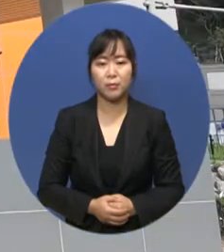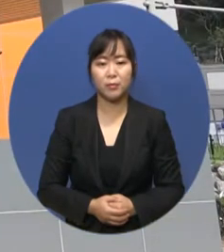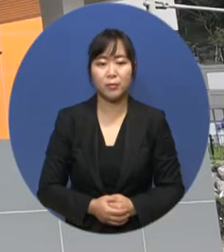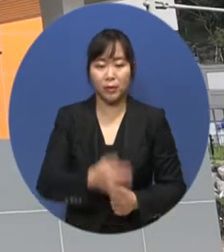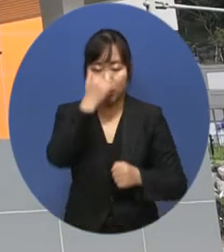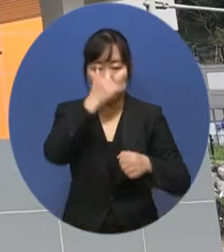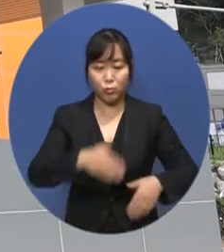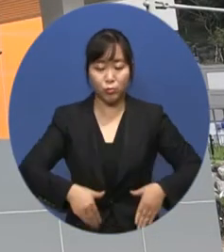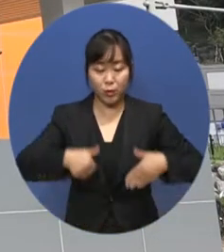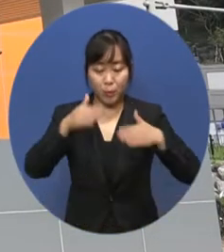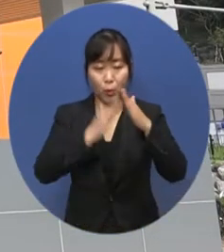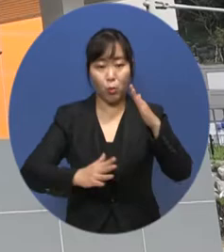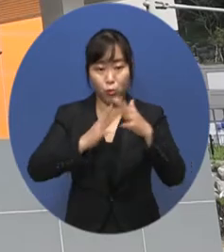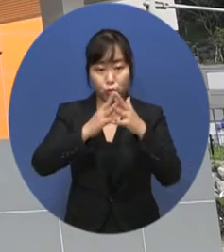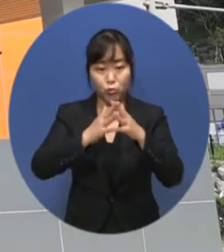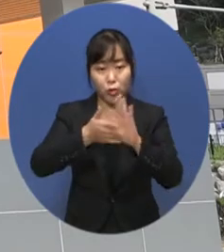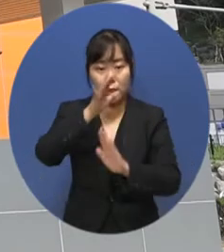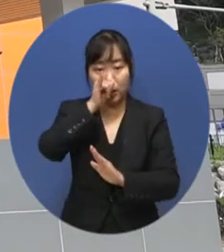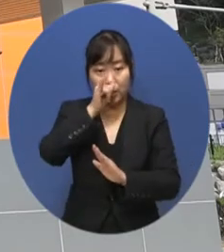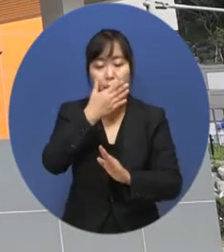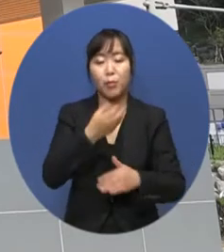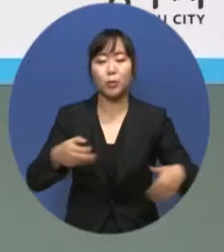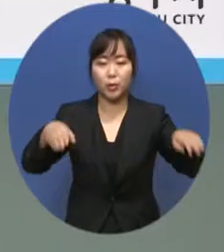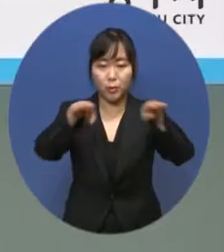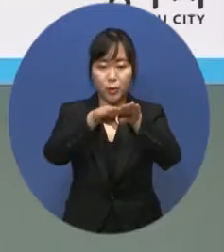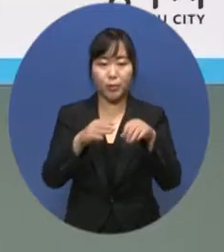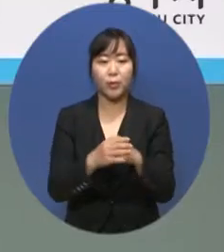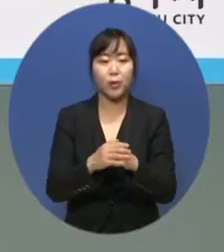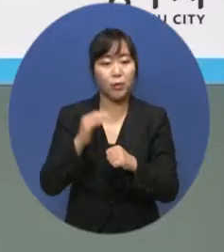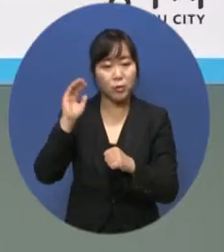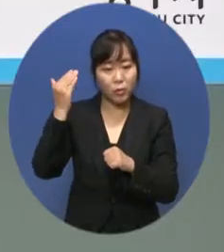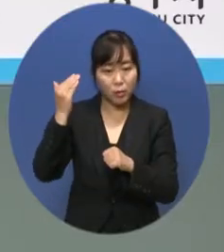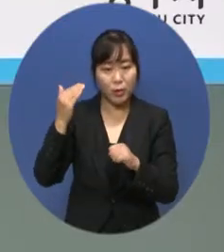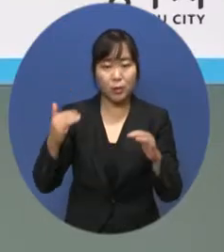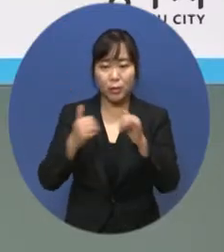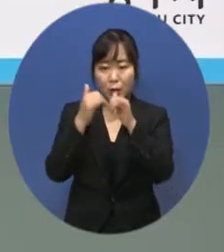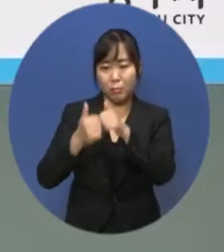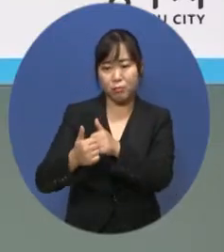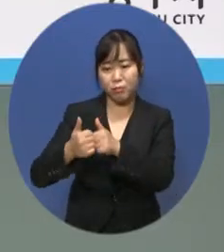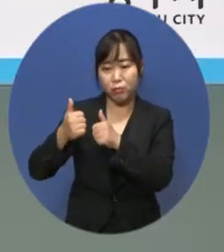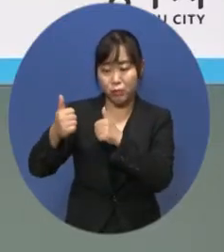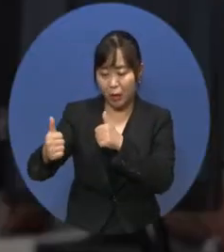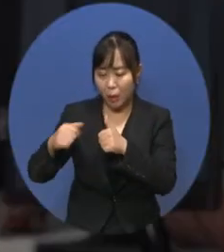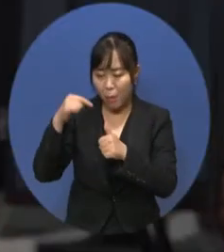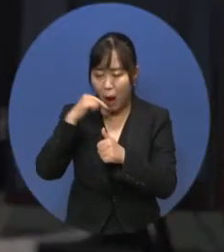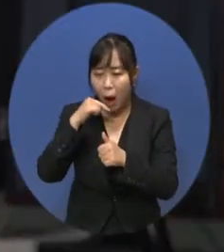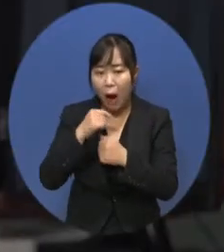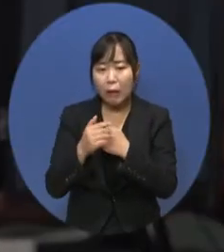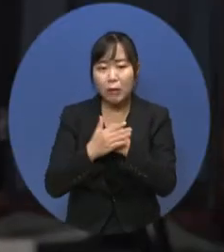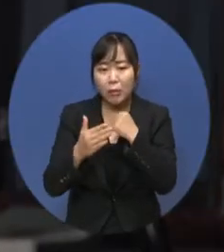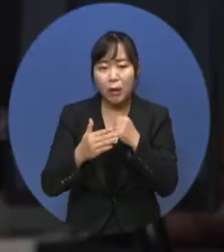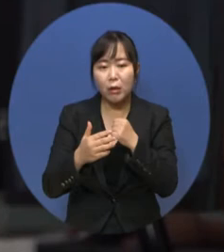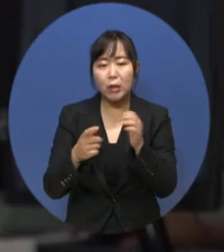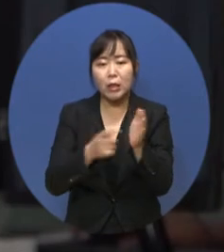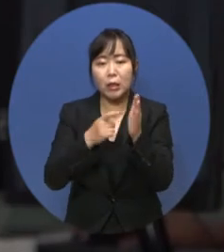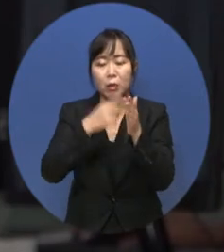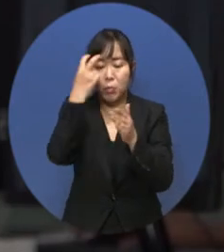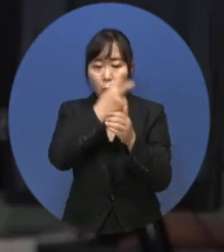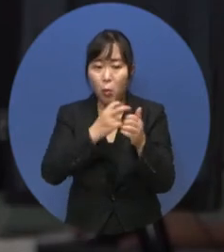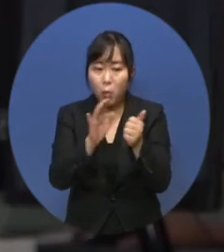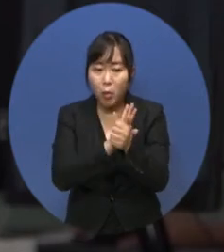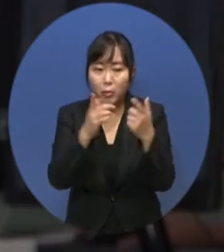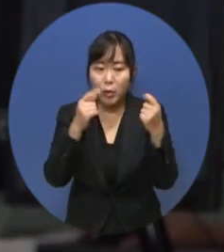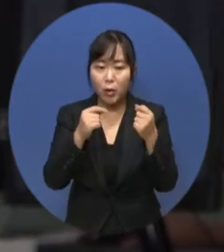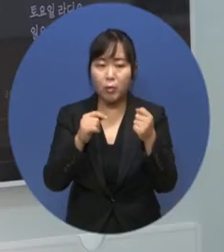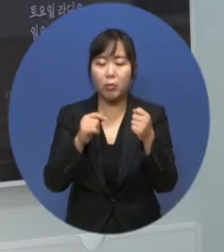충남 공주시에 있는 한 복지관입니다. 최근 사회적 거리두기 강화로 긴급 돌봄 등